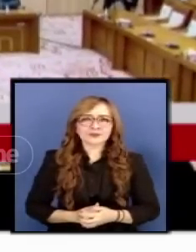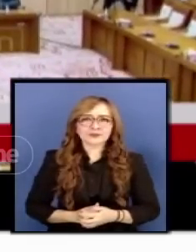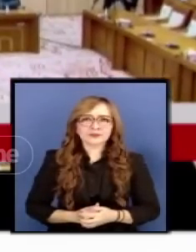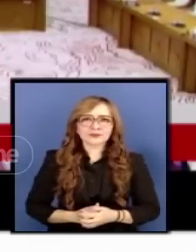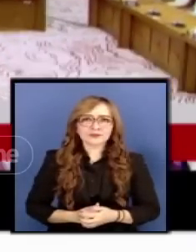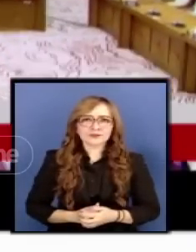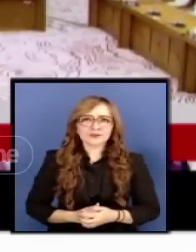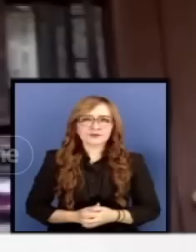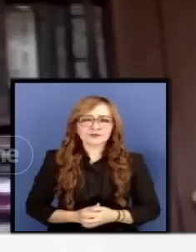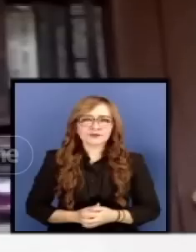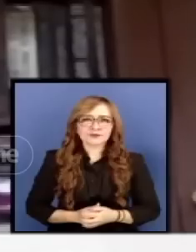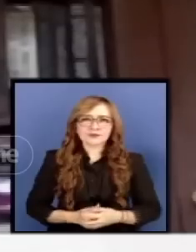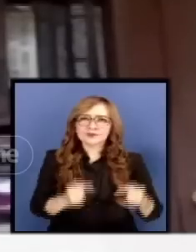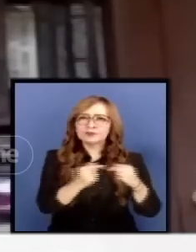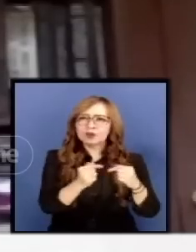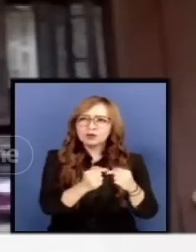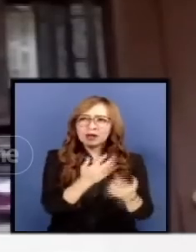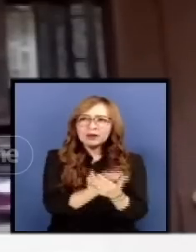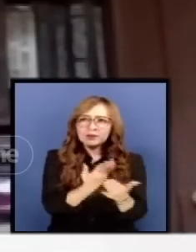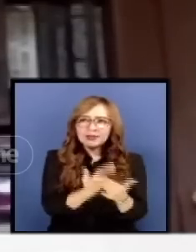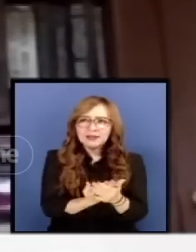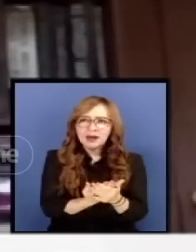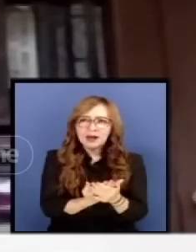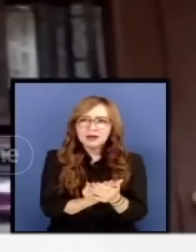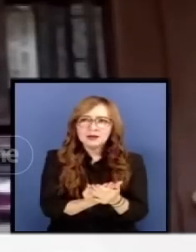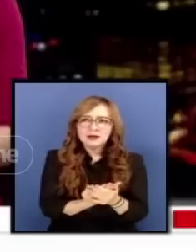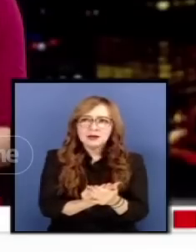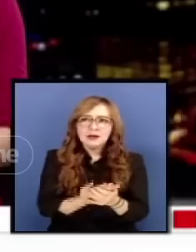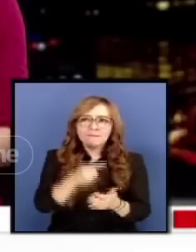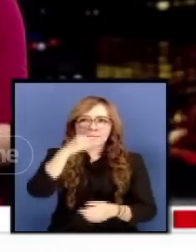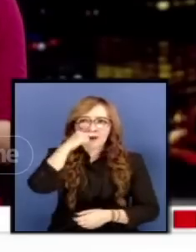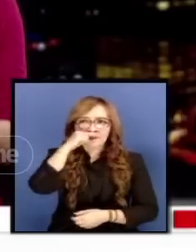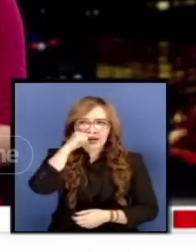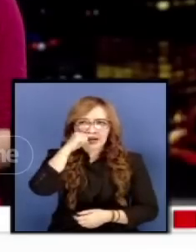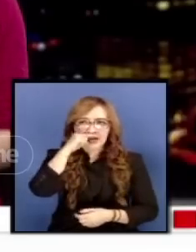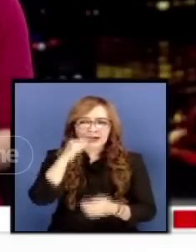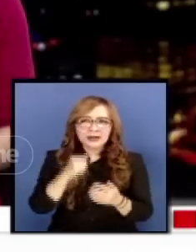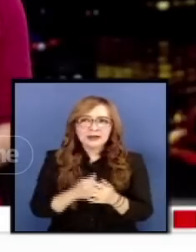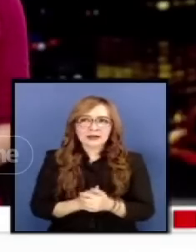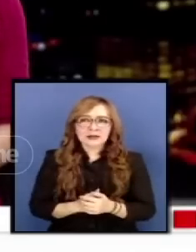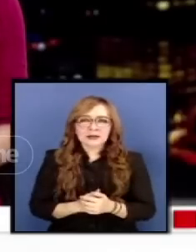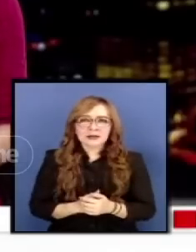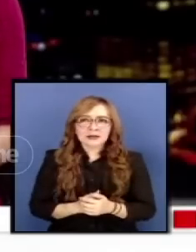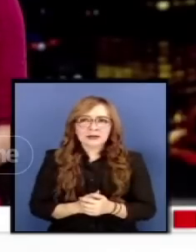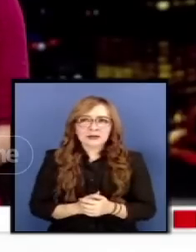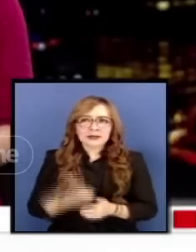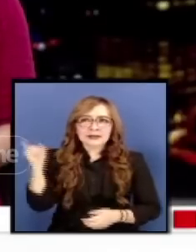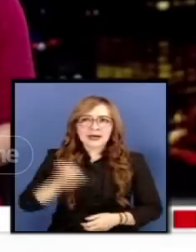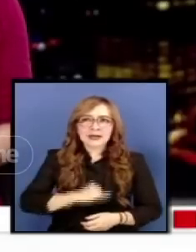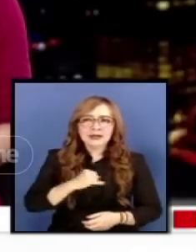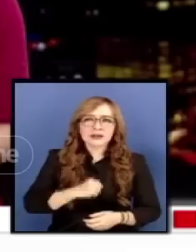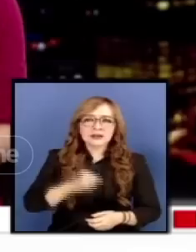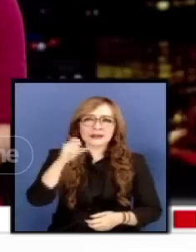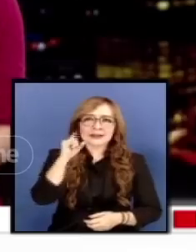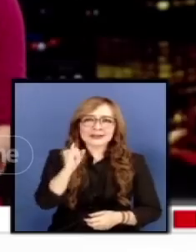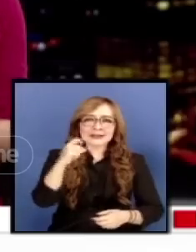baik Bang Ramson. Terkait dengan permintaan yang dilakukan oleh Bang Ramson ini di depan Pertamina. Dari ICW, Bang Biko,